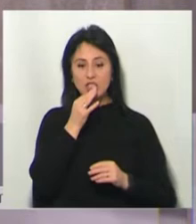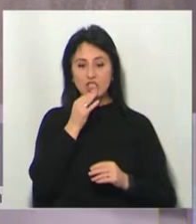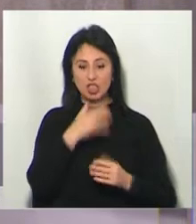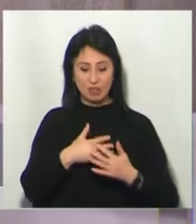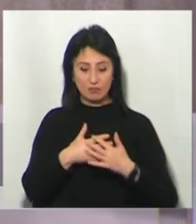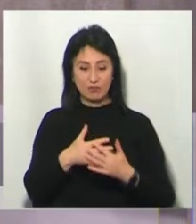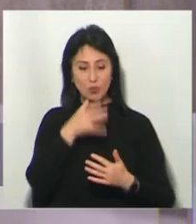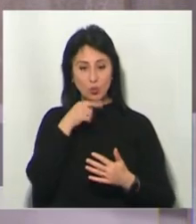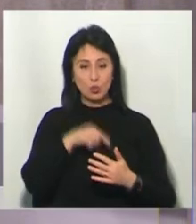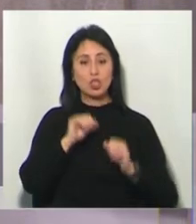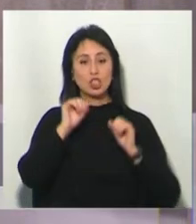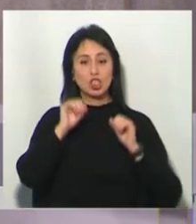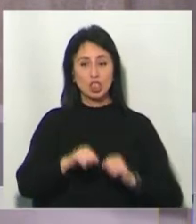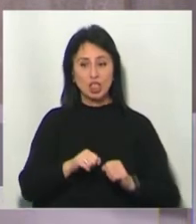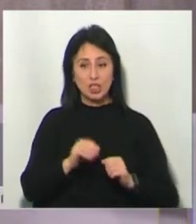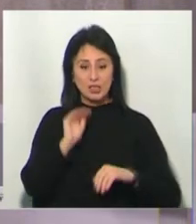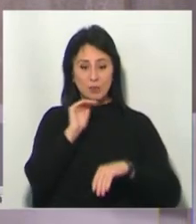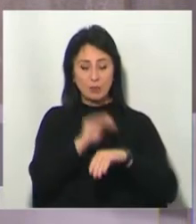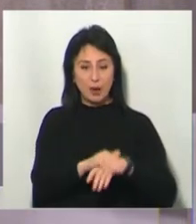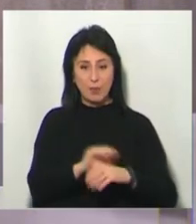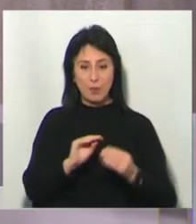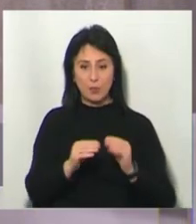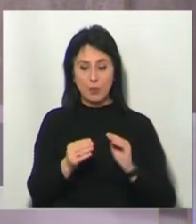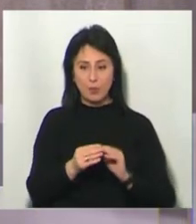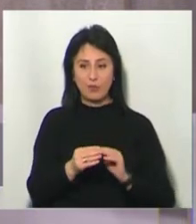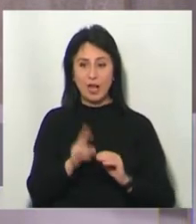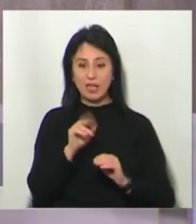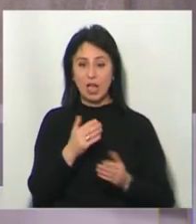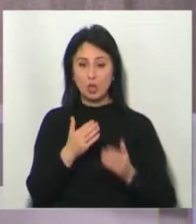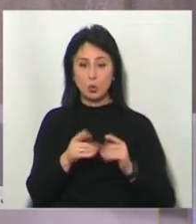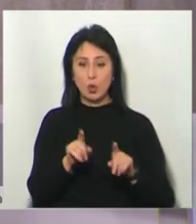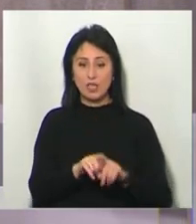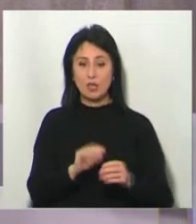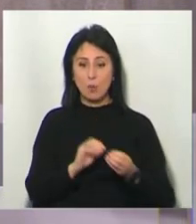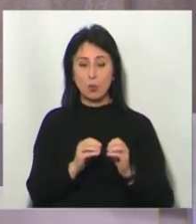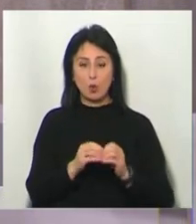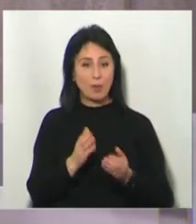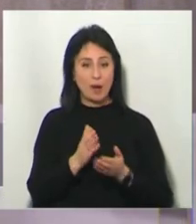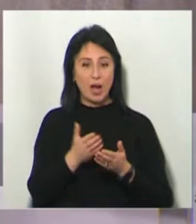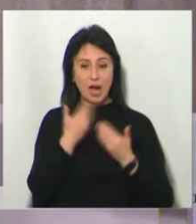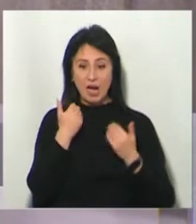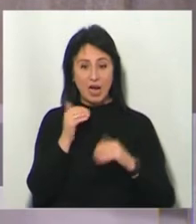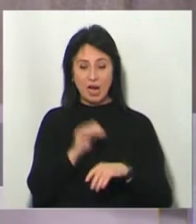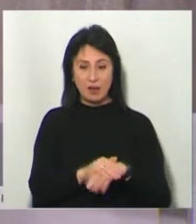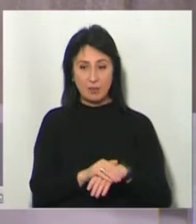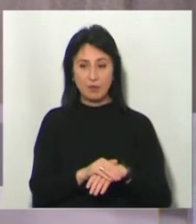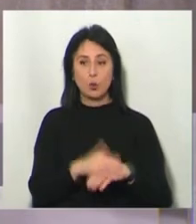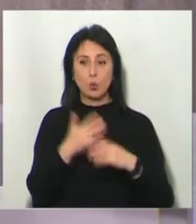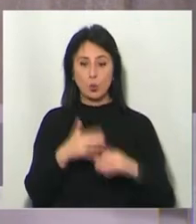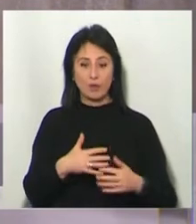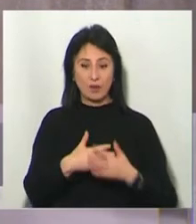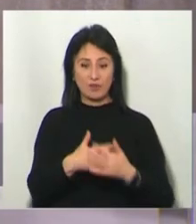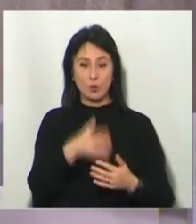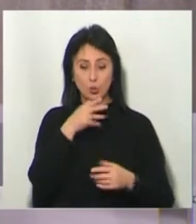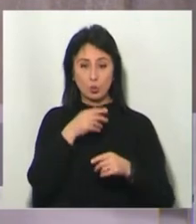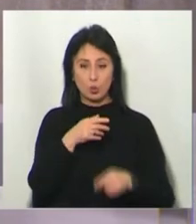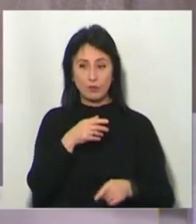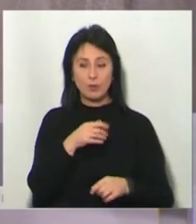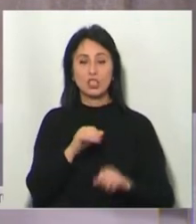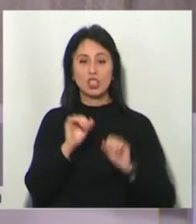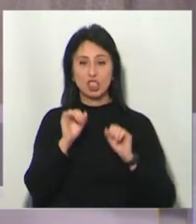კიდევ მუცლად ყოფნის პერიოდში შეიძლება მივაგნოთ ასეთ პრობლემებს და თუ ასეთი პრობლემა არ არის აღმოჩენილი უკვე მუცლად ყოფნის